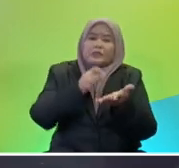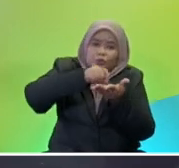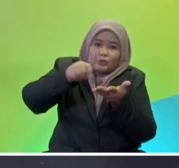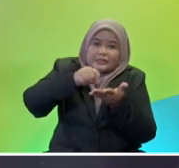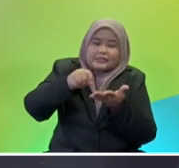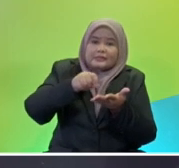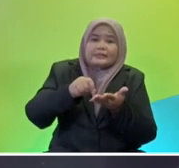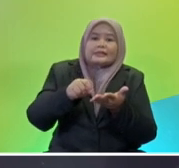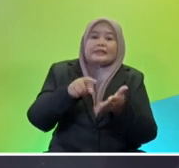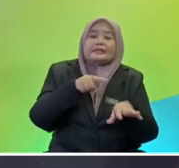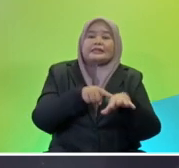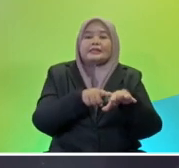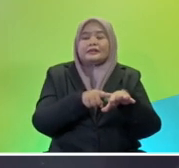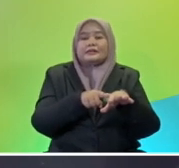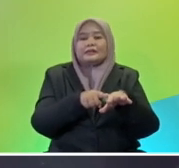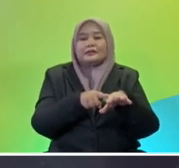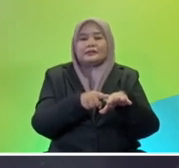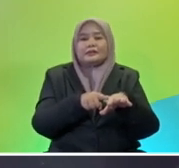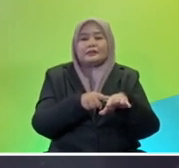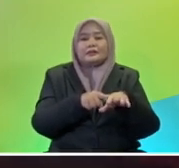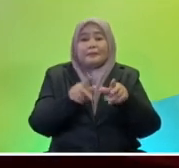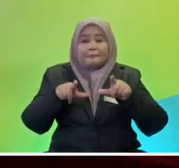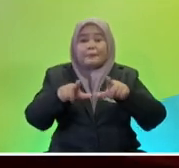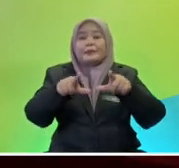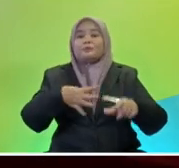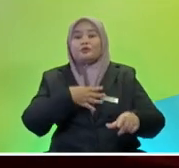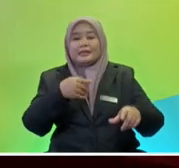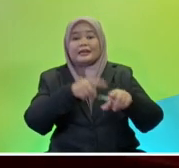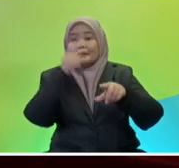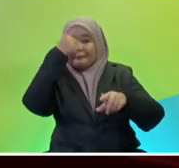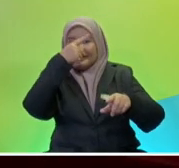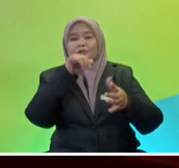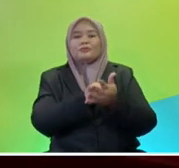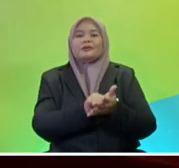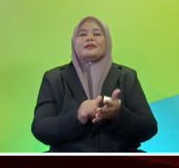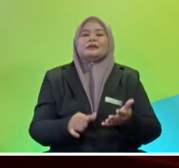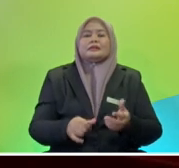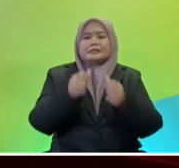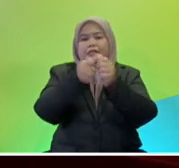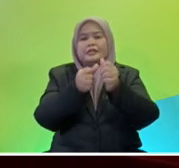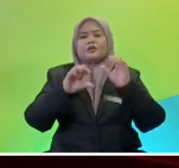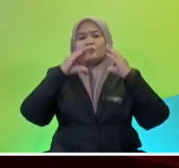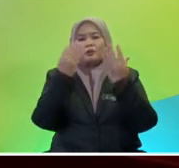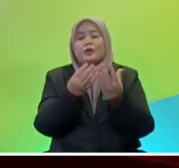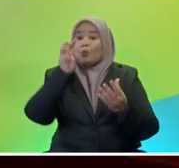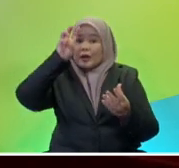dekat papan putih ke depan tuh nah kayak situ ya